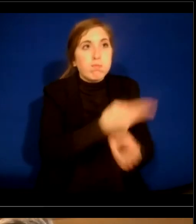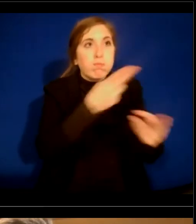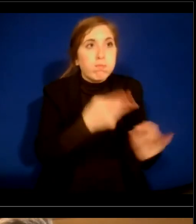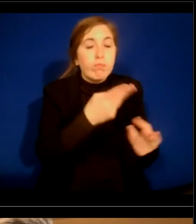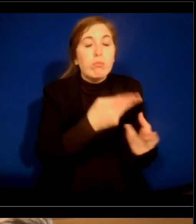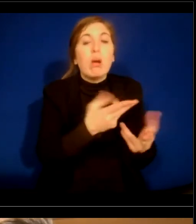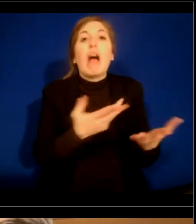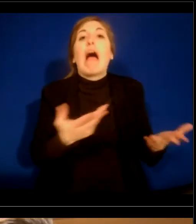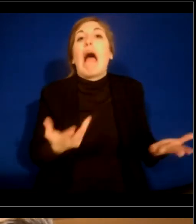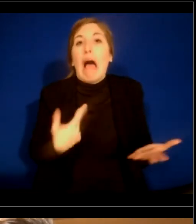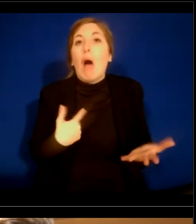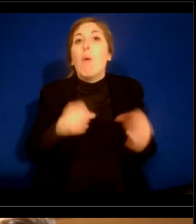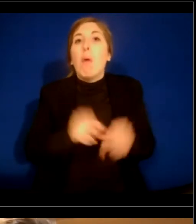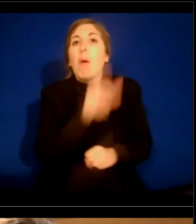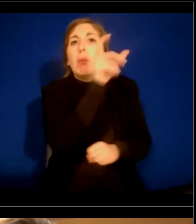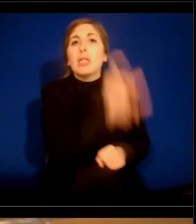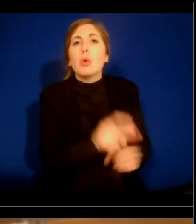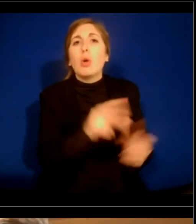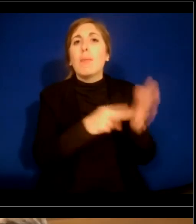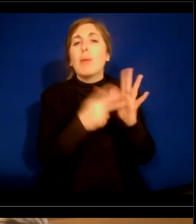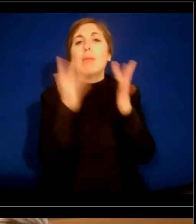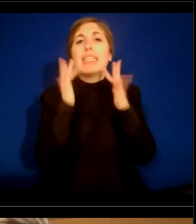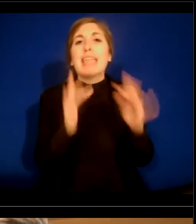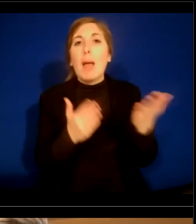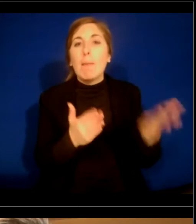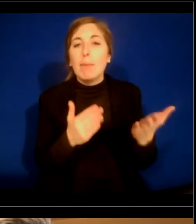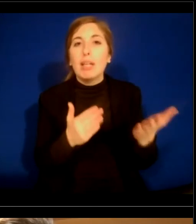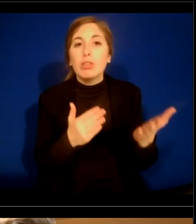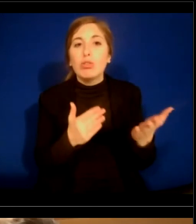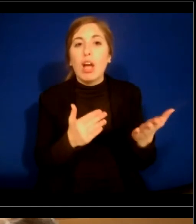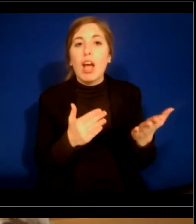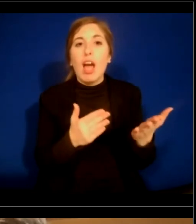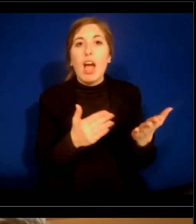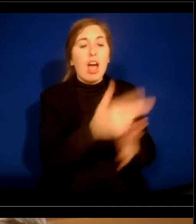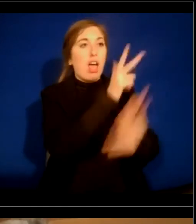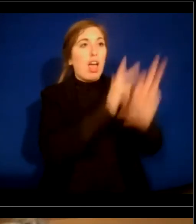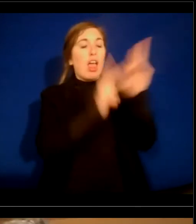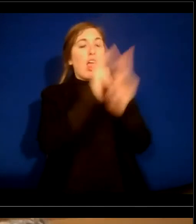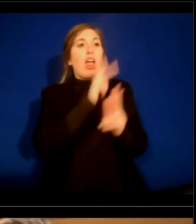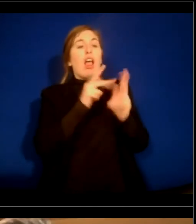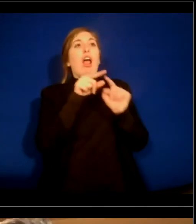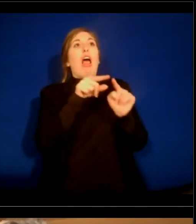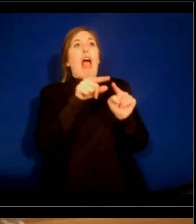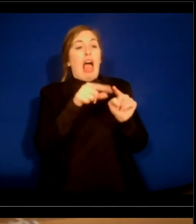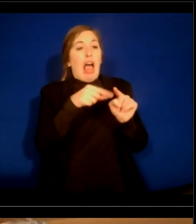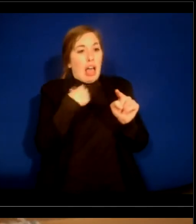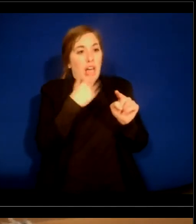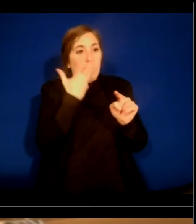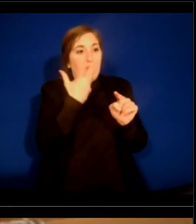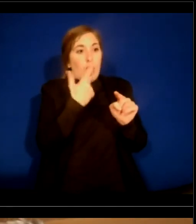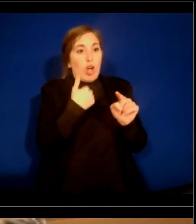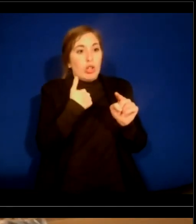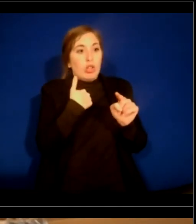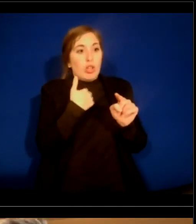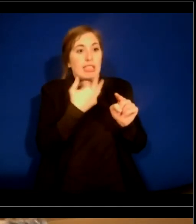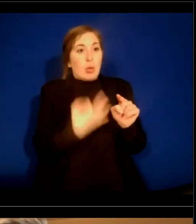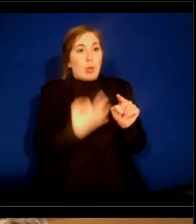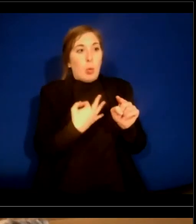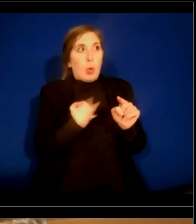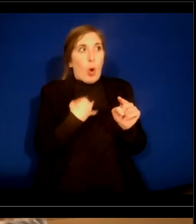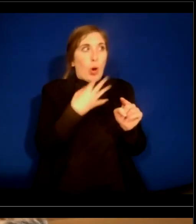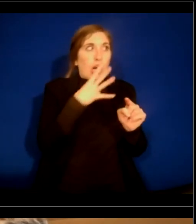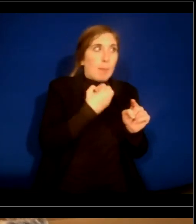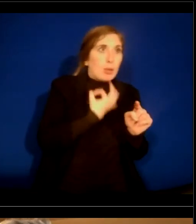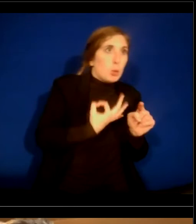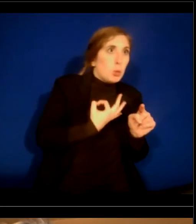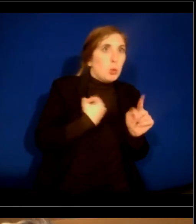purtroppo perché le situazioni non sono mai belle, però tirino fuori sicuramente la parte migliore, no? E